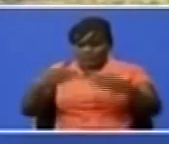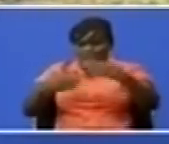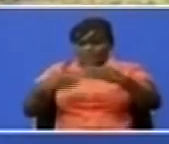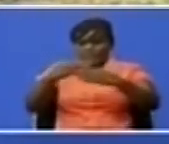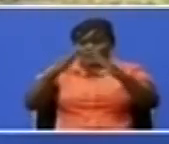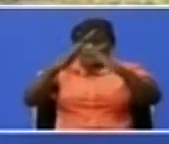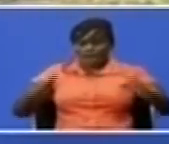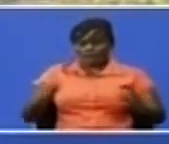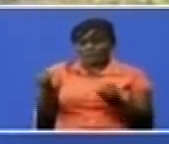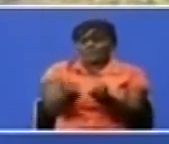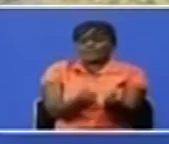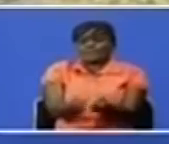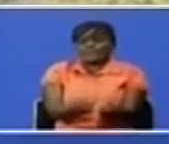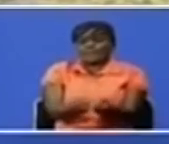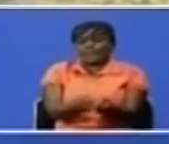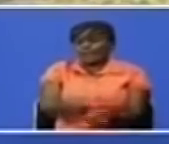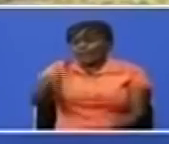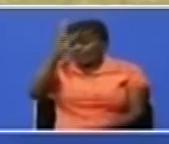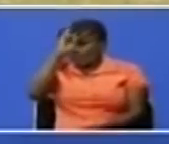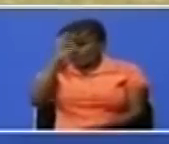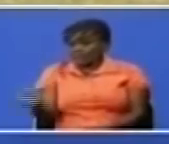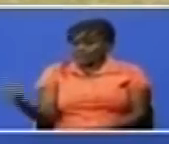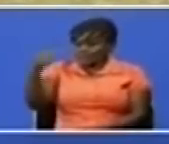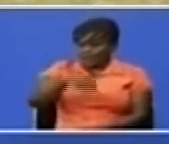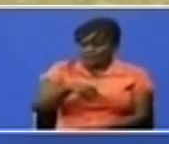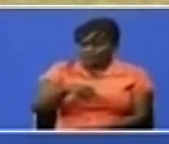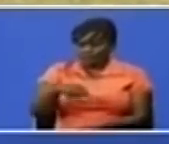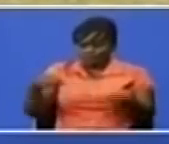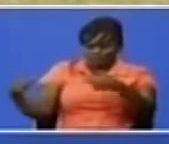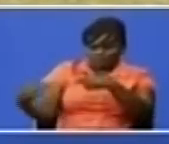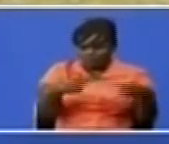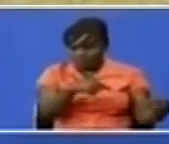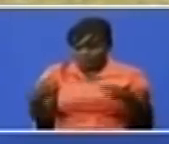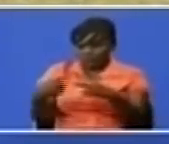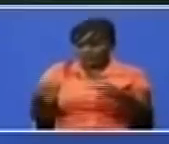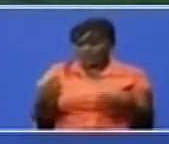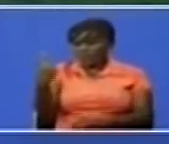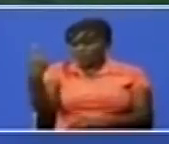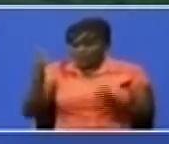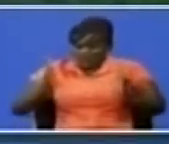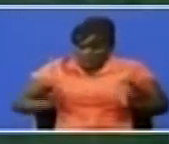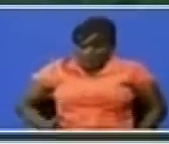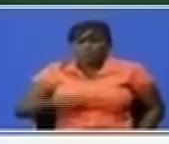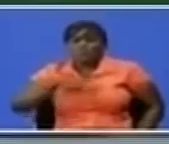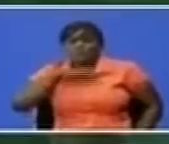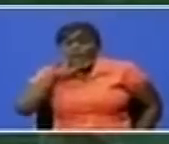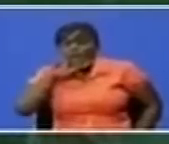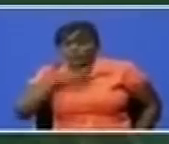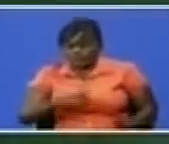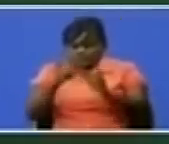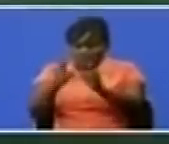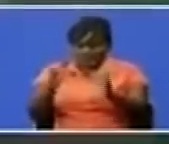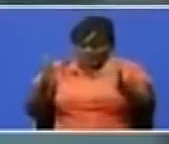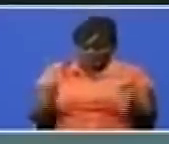hapo Jumamosi. Polisi walipowasili, makabiliano yakaibuka na kuishia kwa kifo cha mwenda zake. Mark